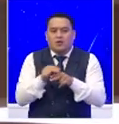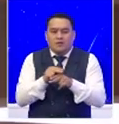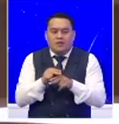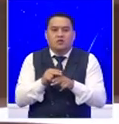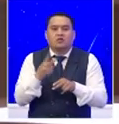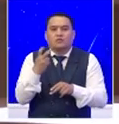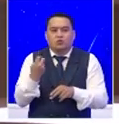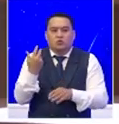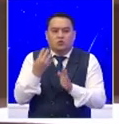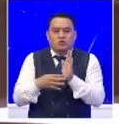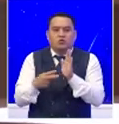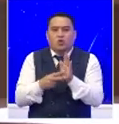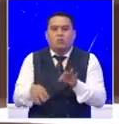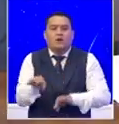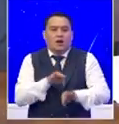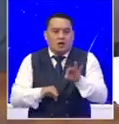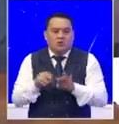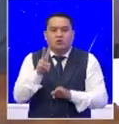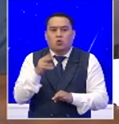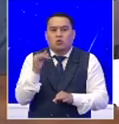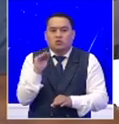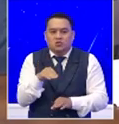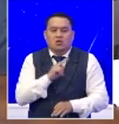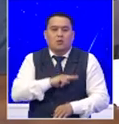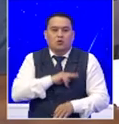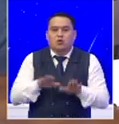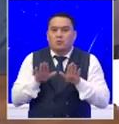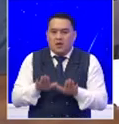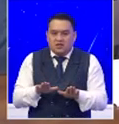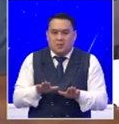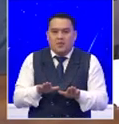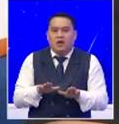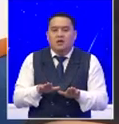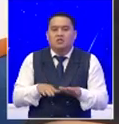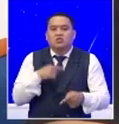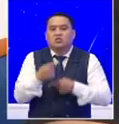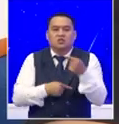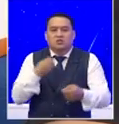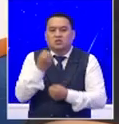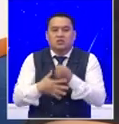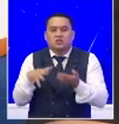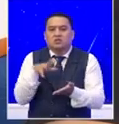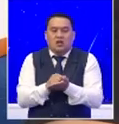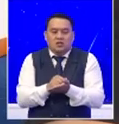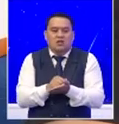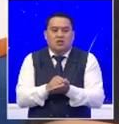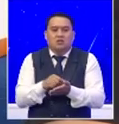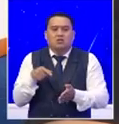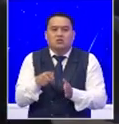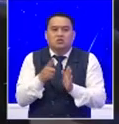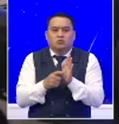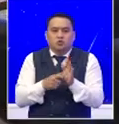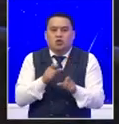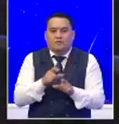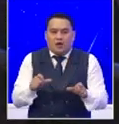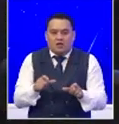на 294 проектах создано около 3500 рабочих мест. В том числе через центры занятости трудоустроено порядка 1700 человек.